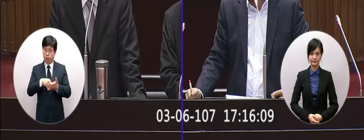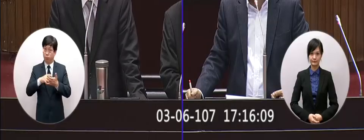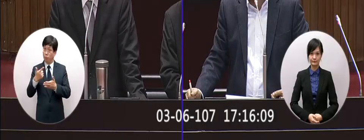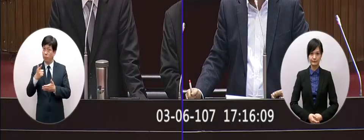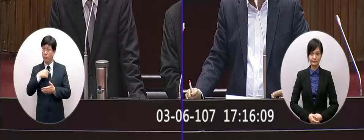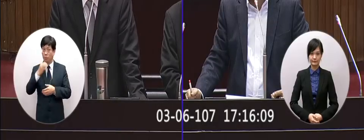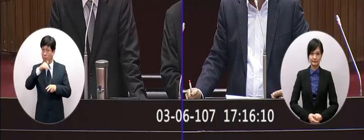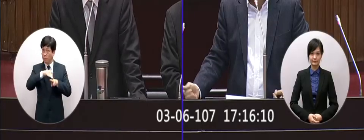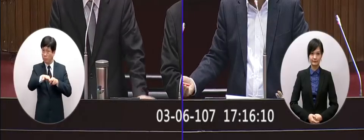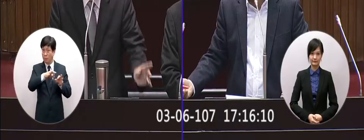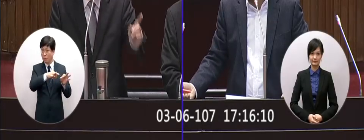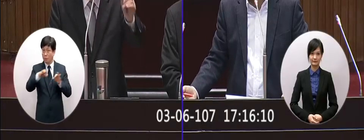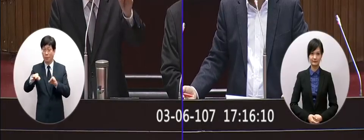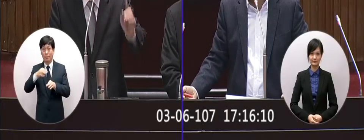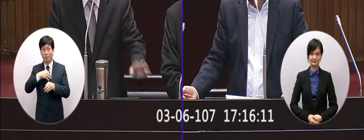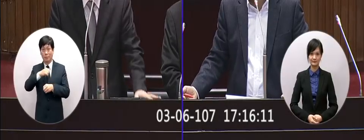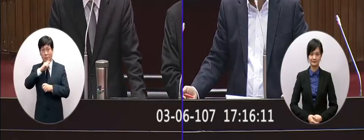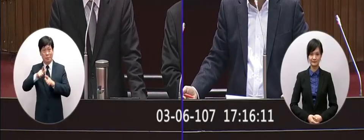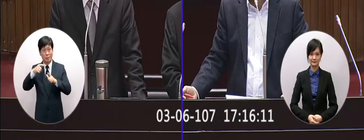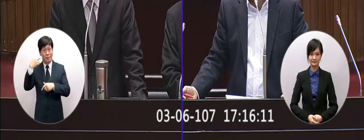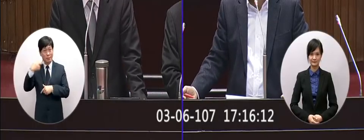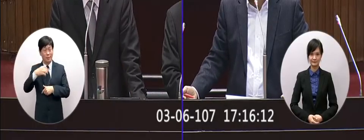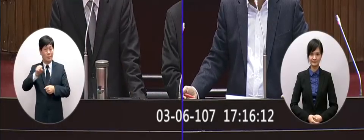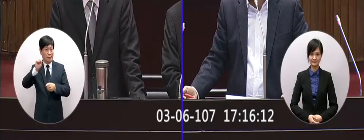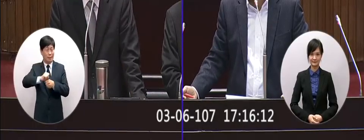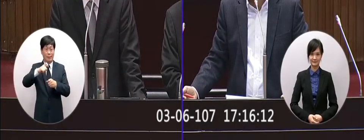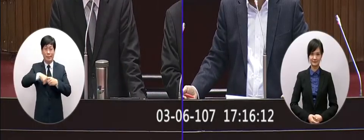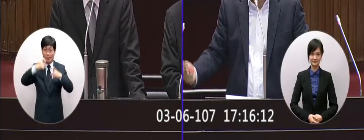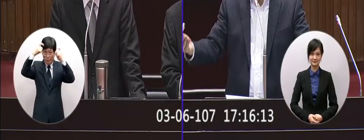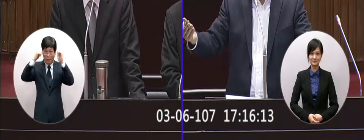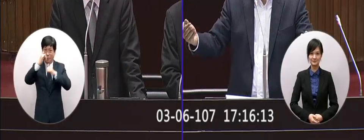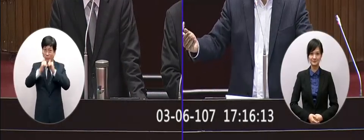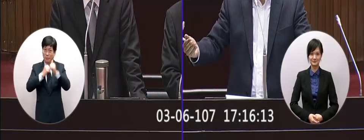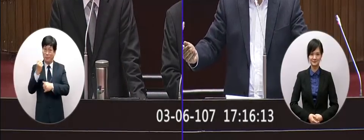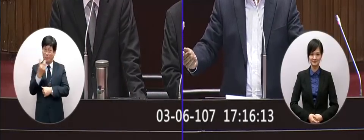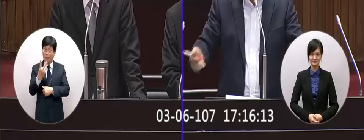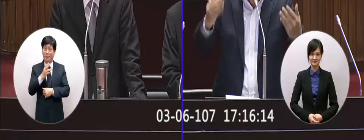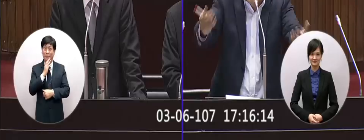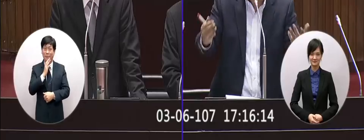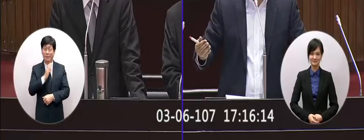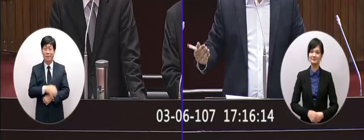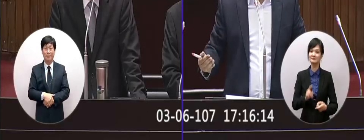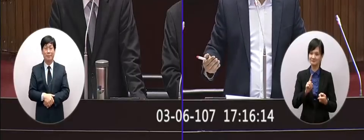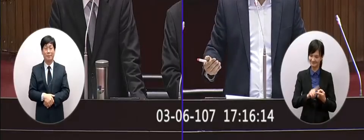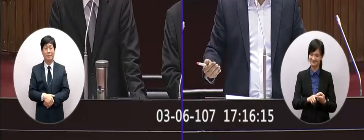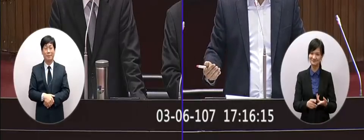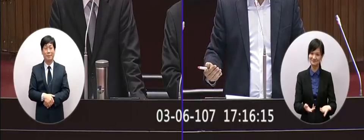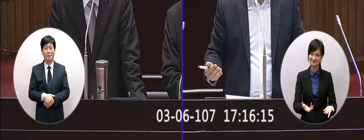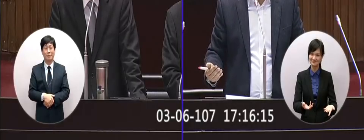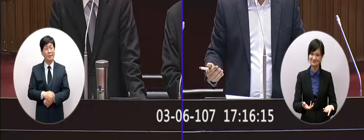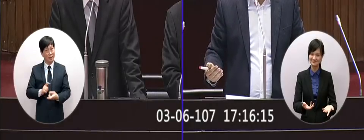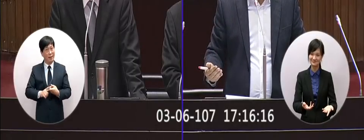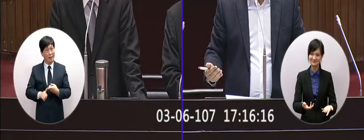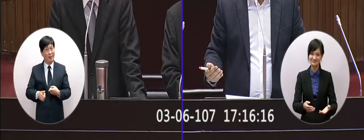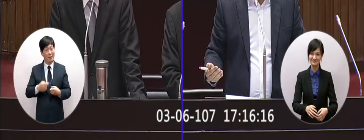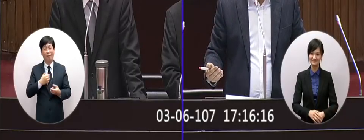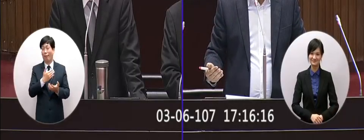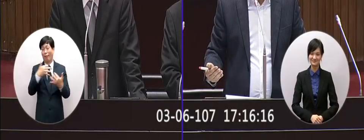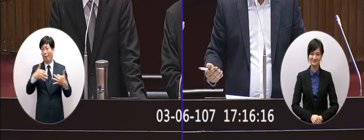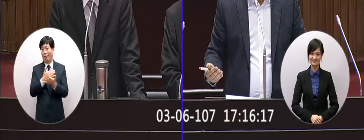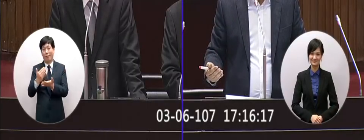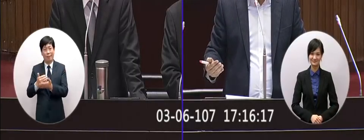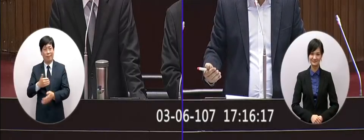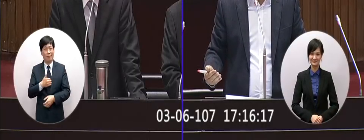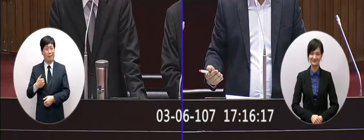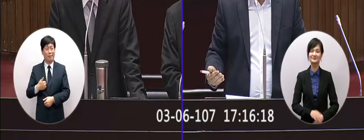止是高铁南延，可能还佫加一个迪士尼安尼就对。 对，安尼佫 如何啦？都解决所有问